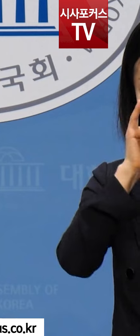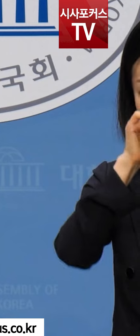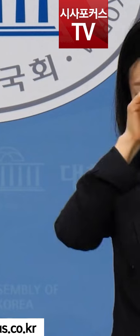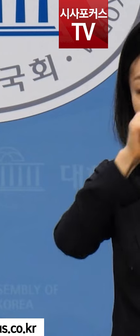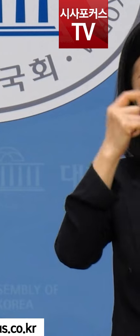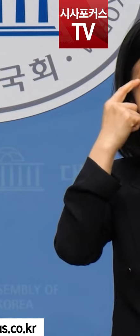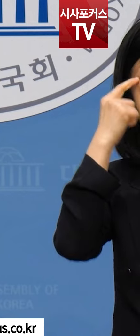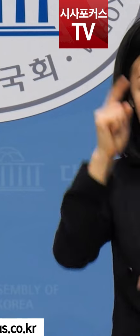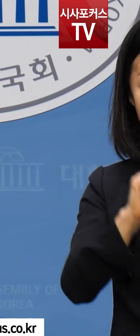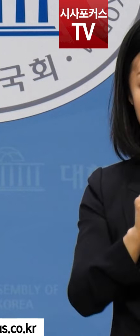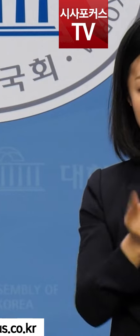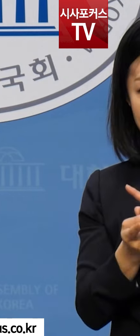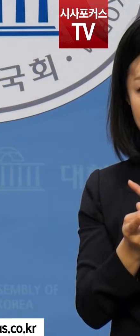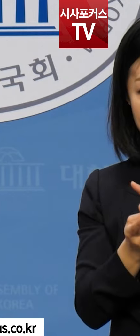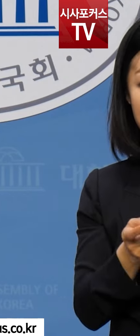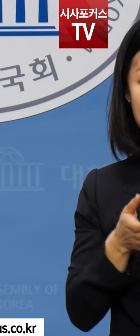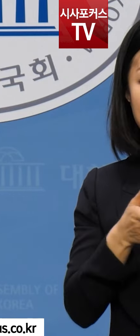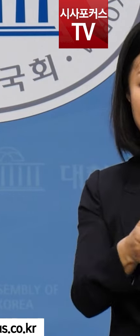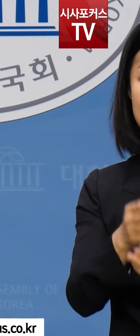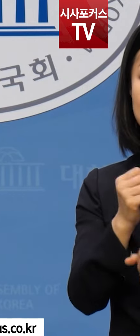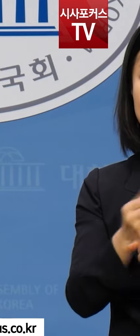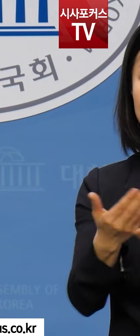대안을 만들어야 합니다.